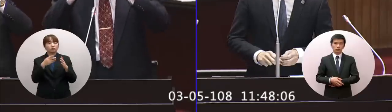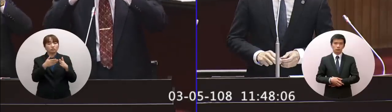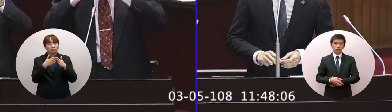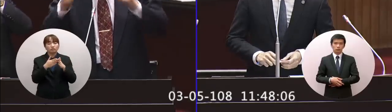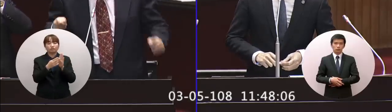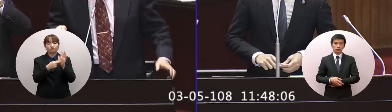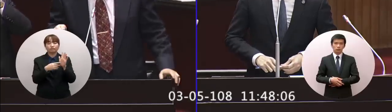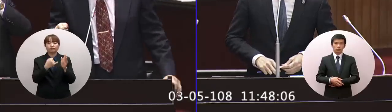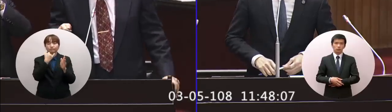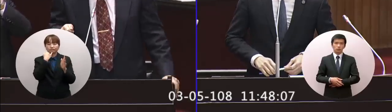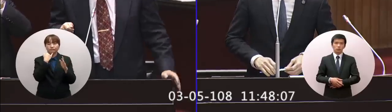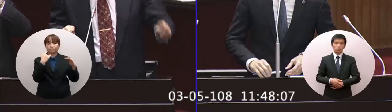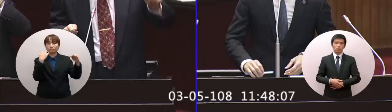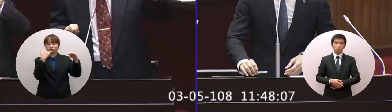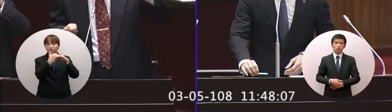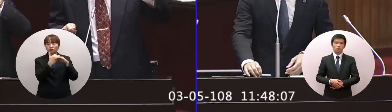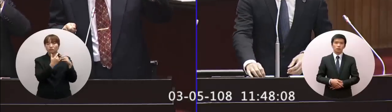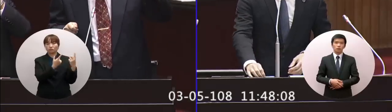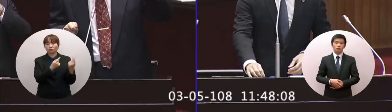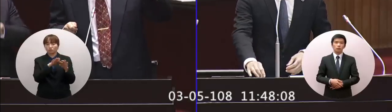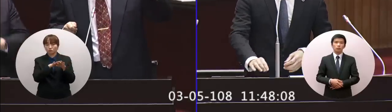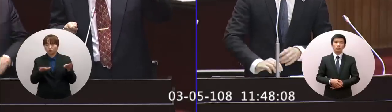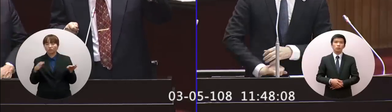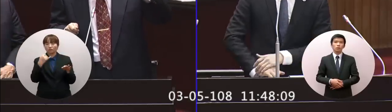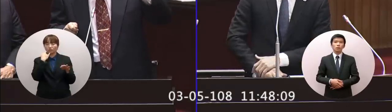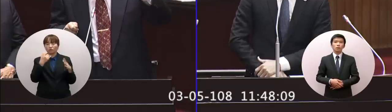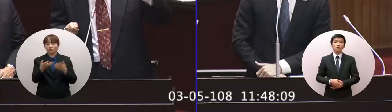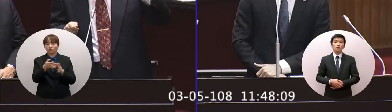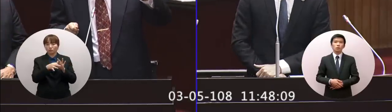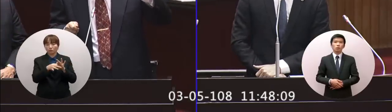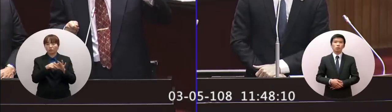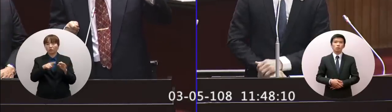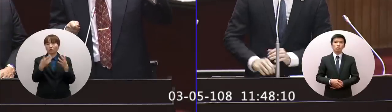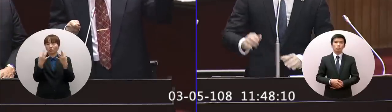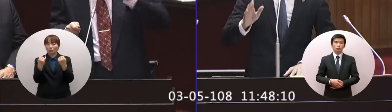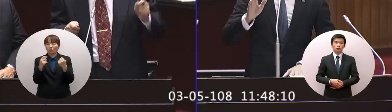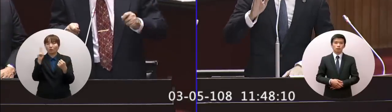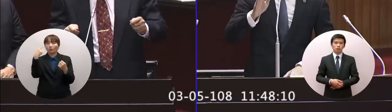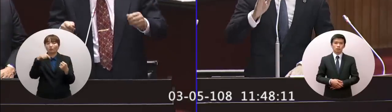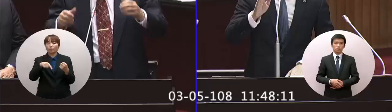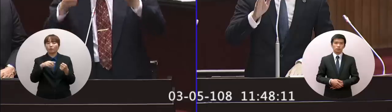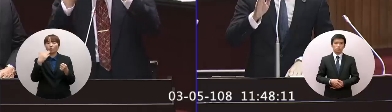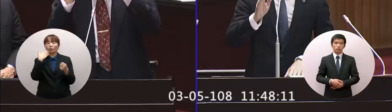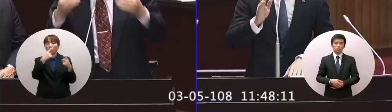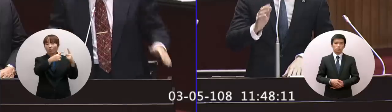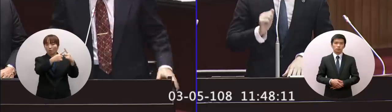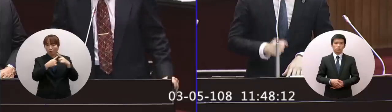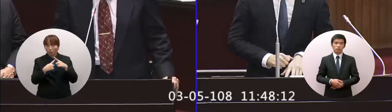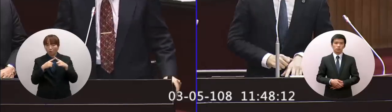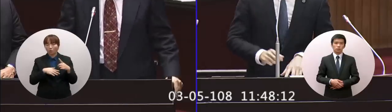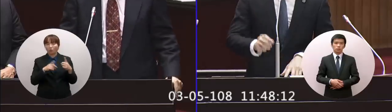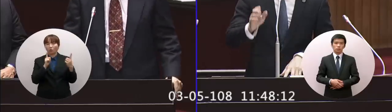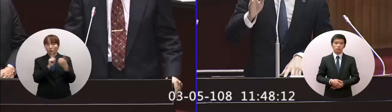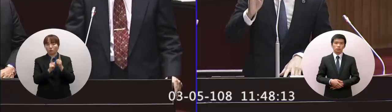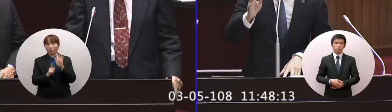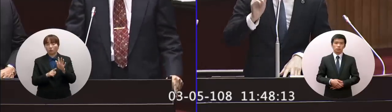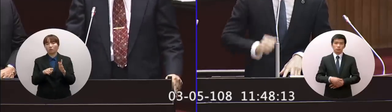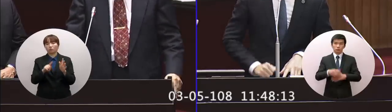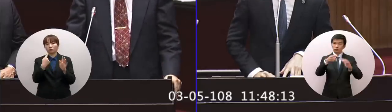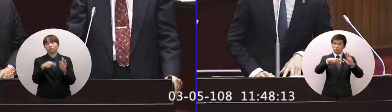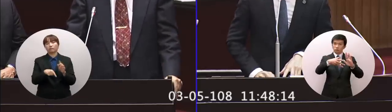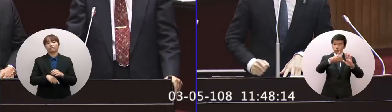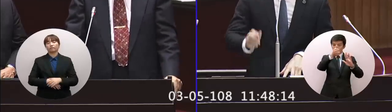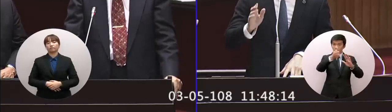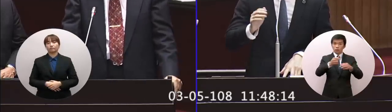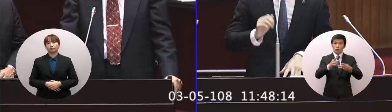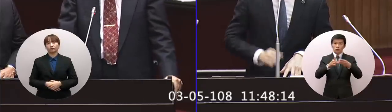啊，稳定两岸关系。哦，这个数据吼，主要原因就是讲，因的人来有甲咱接触。 院长，其实主